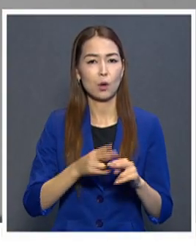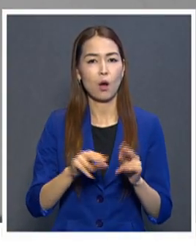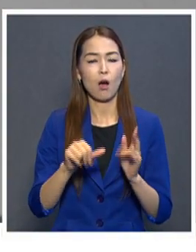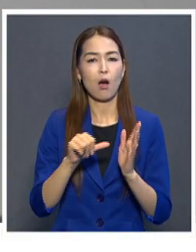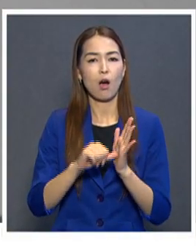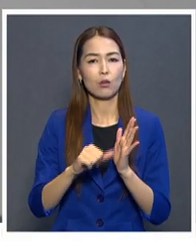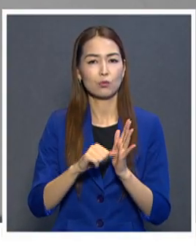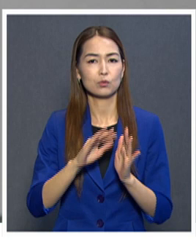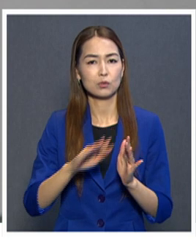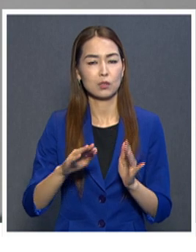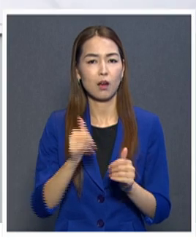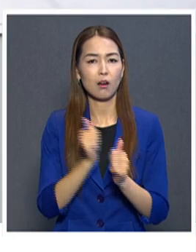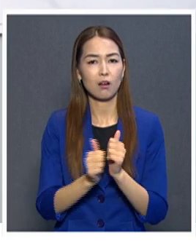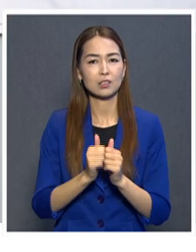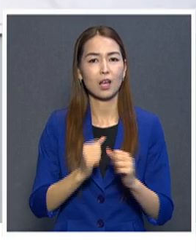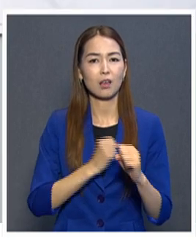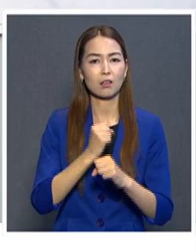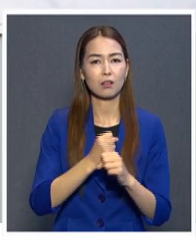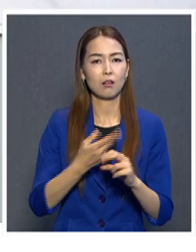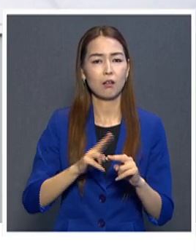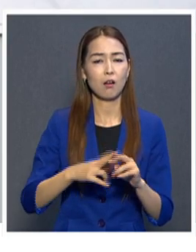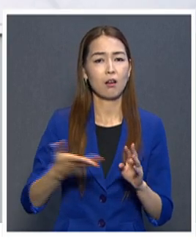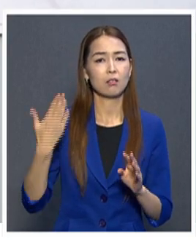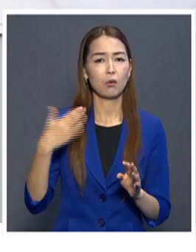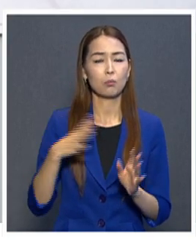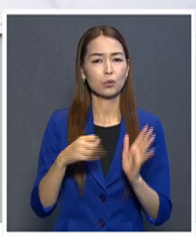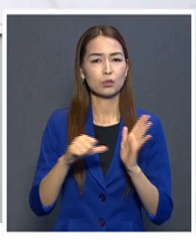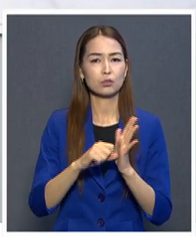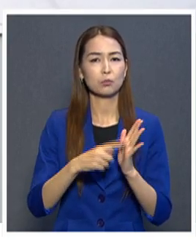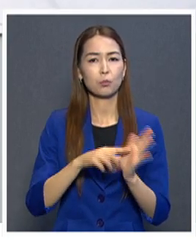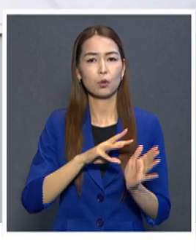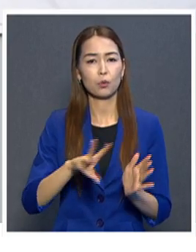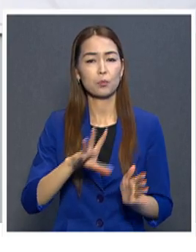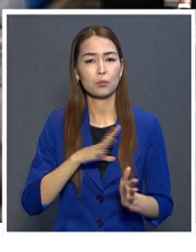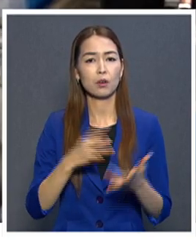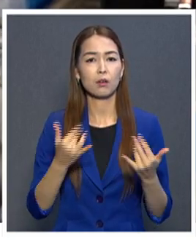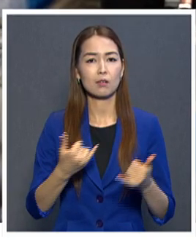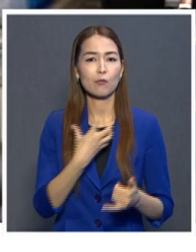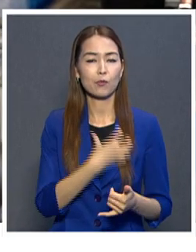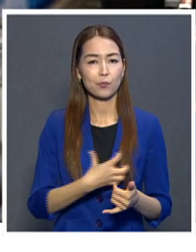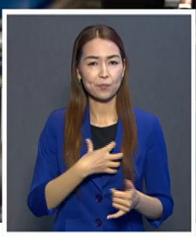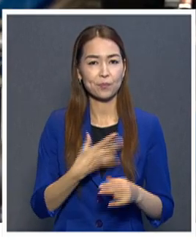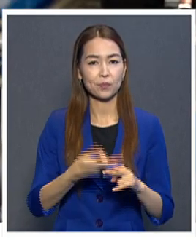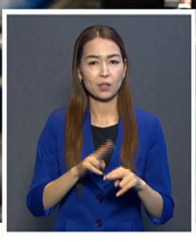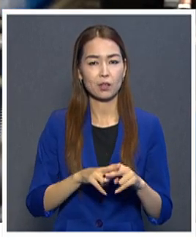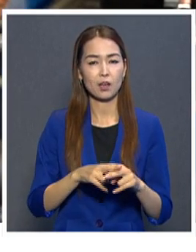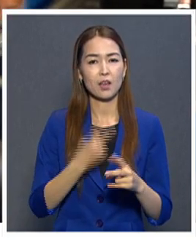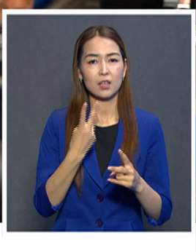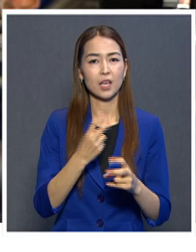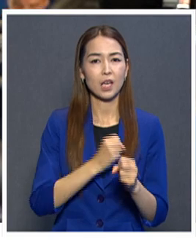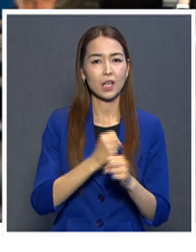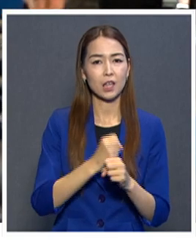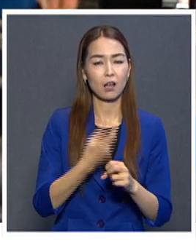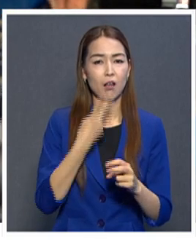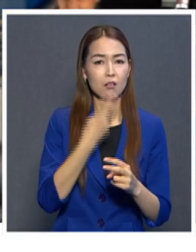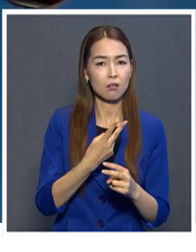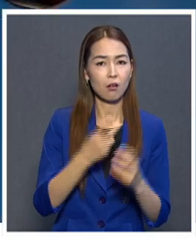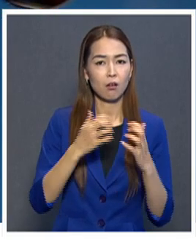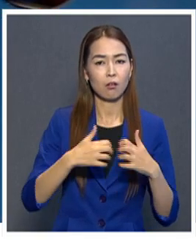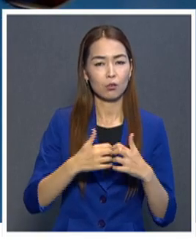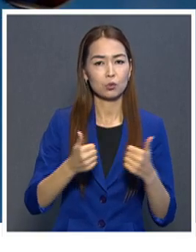өндіруге қауқарлы. Бұрынғыдан 6-7 мегаваттқа көп. Ең бастысы ескі генераторға қарағанда екесе ұзақ жұмыс